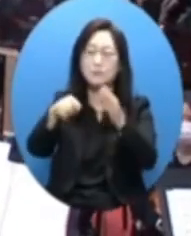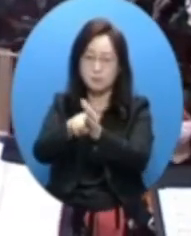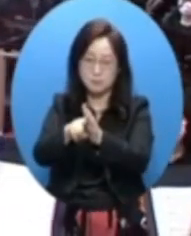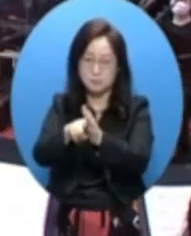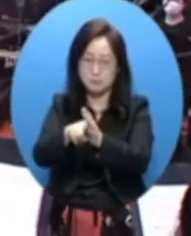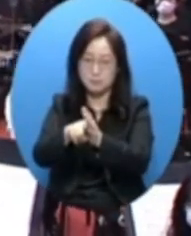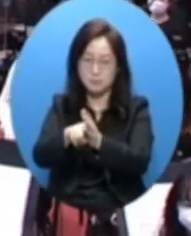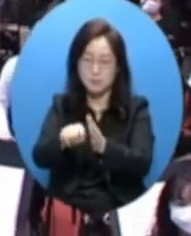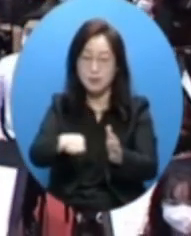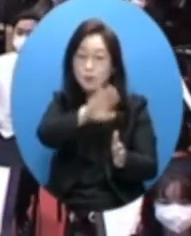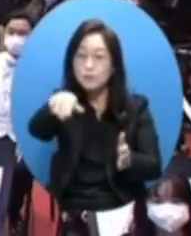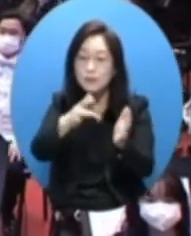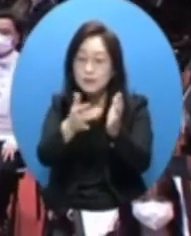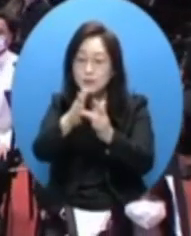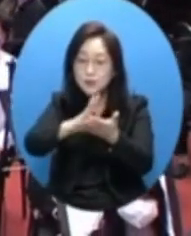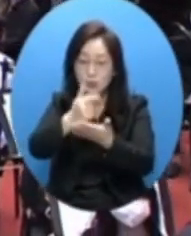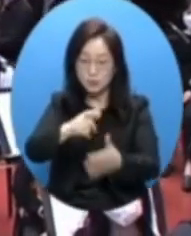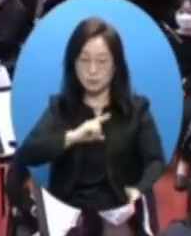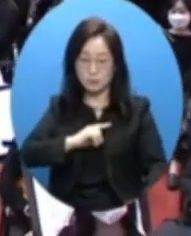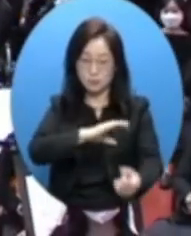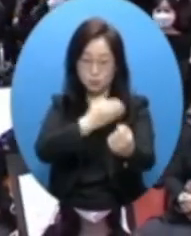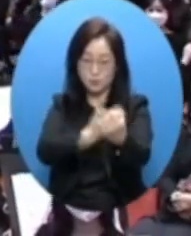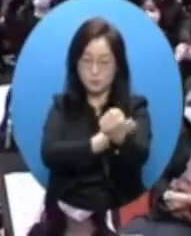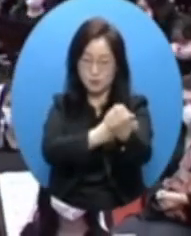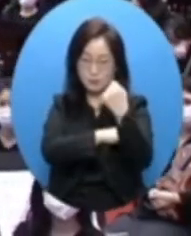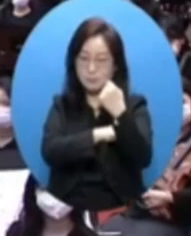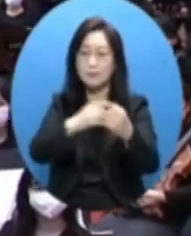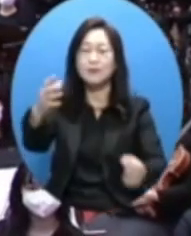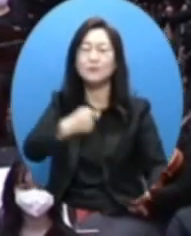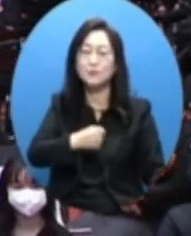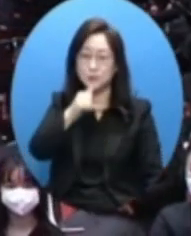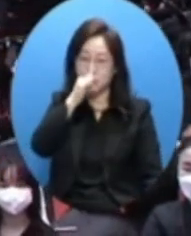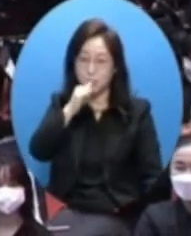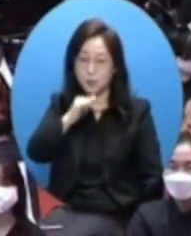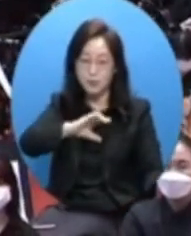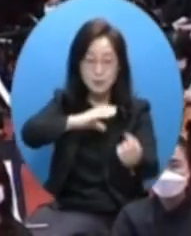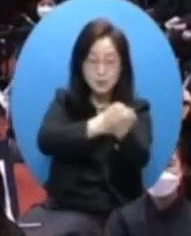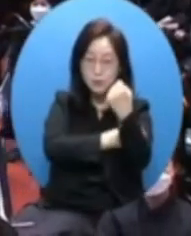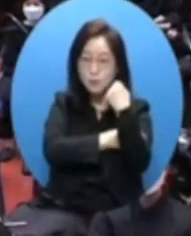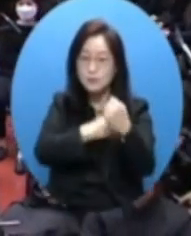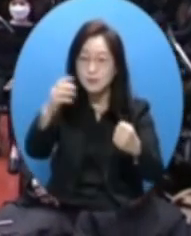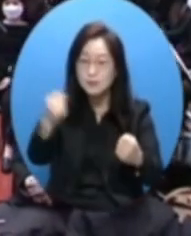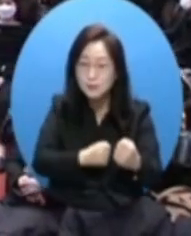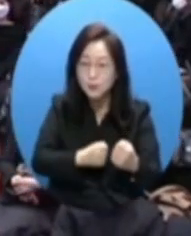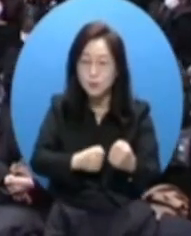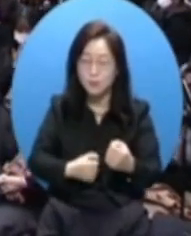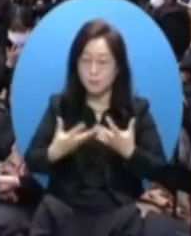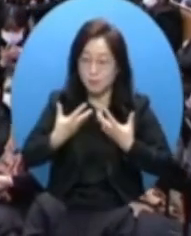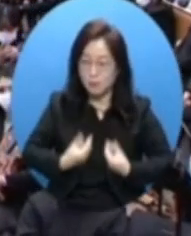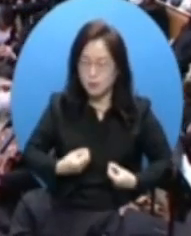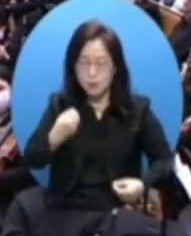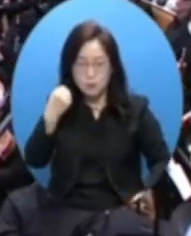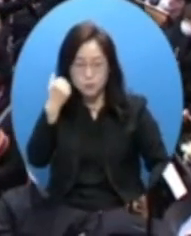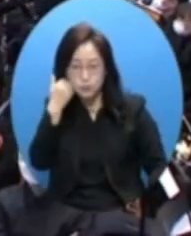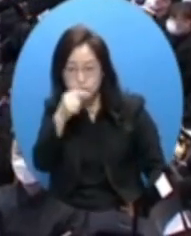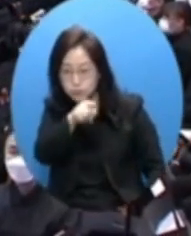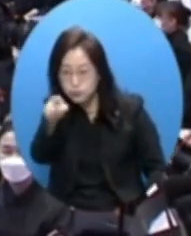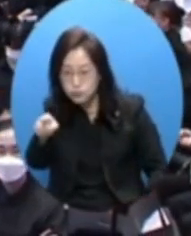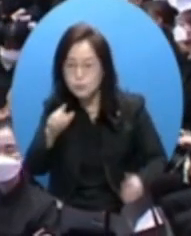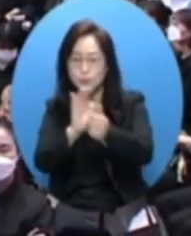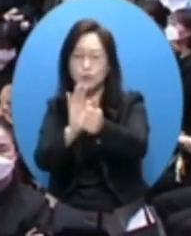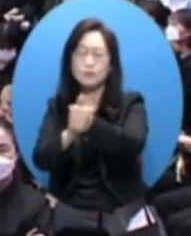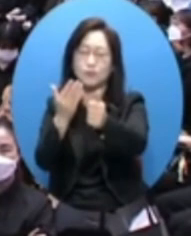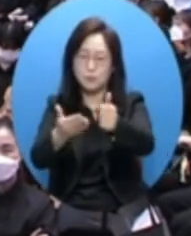예수 그리스도의 이름에 권세를 갖고 있습니다 이제 우리가 예수께서 이름의 권사로 절망의 주저앉은 사람들을 일으켜서야 되는 것입니다